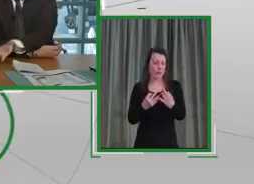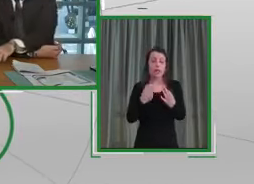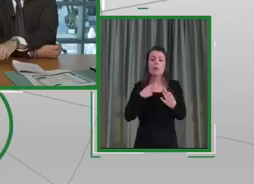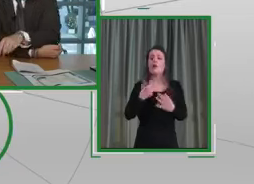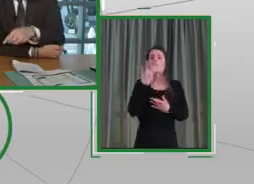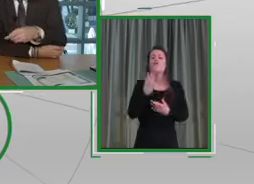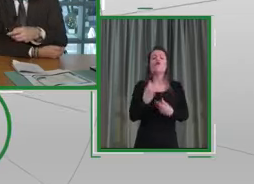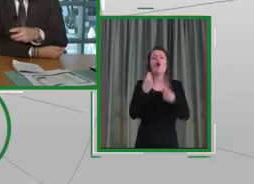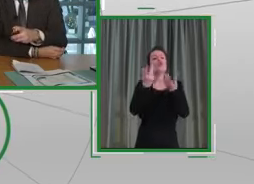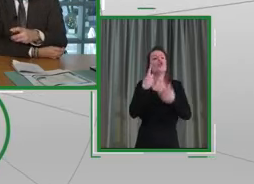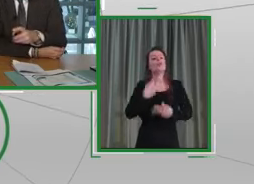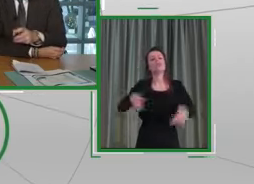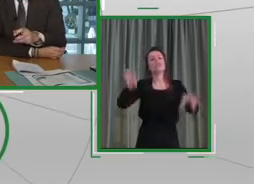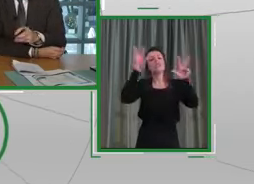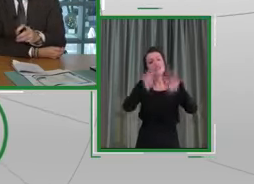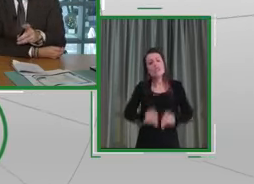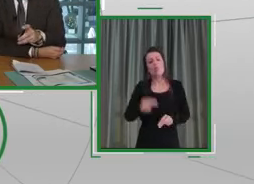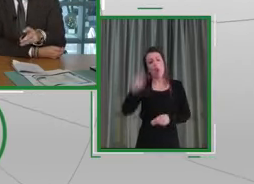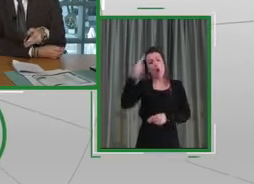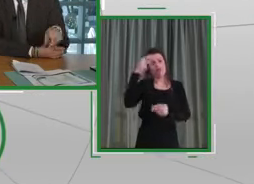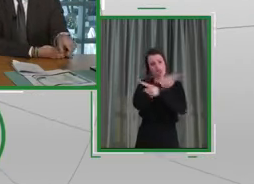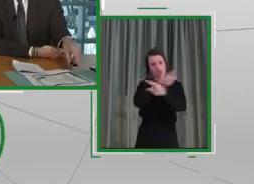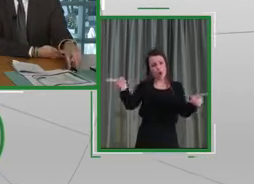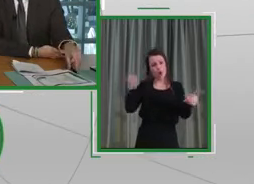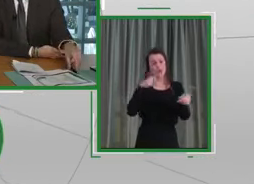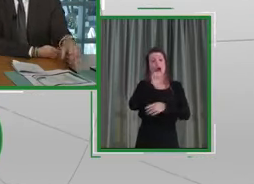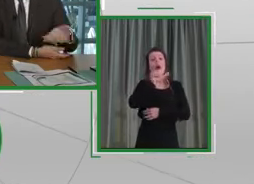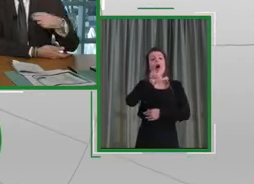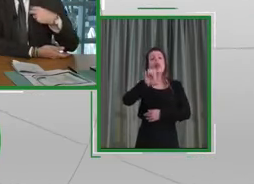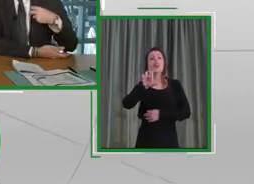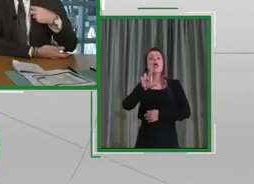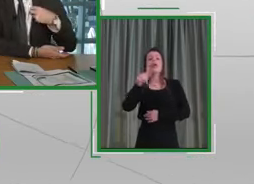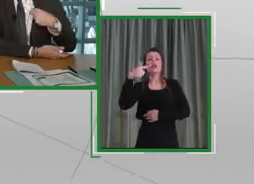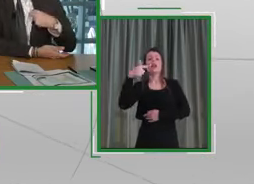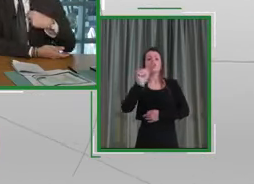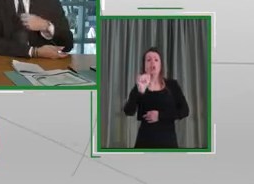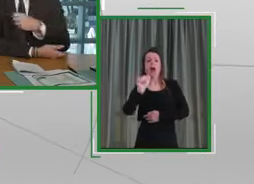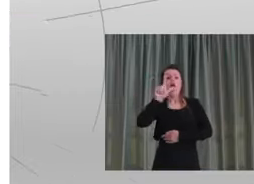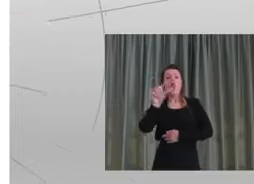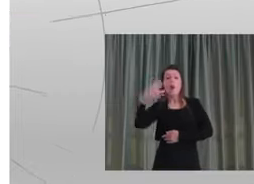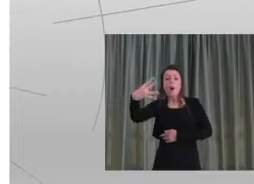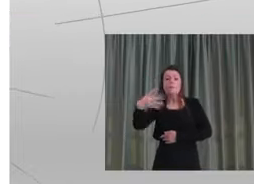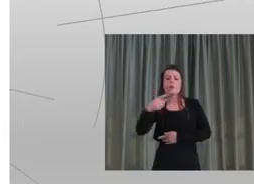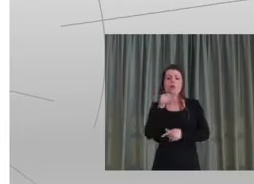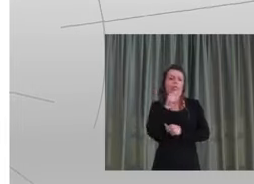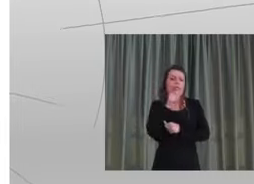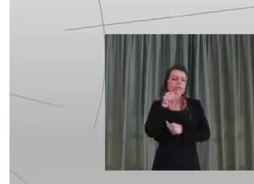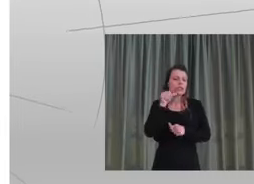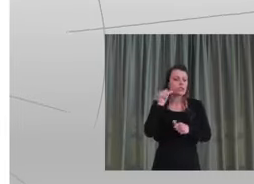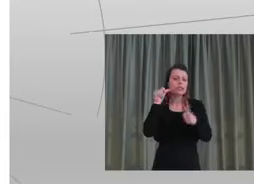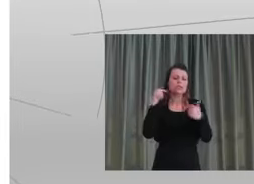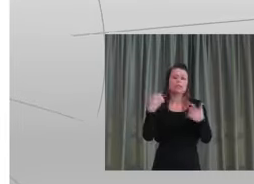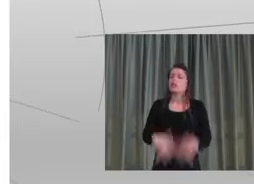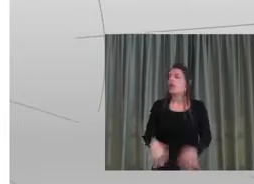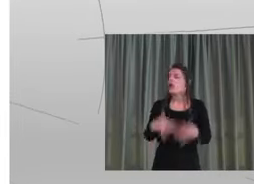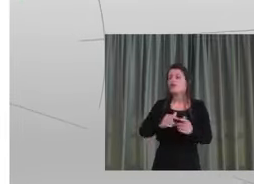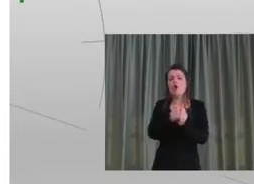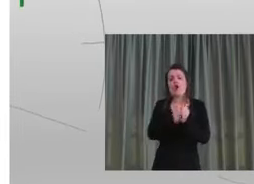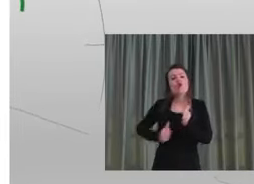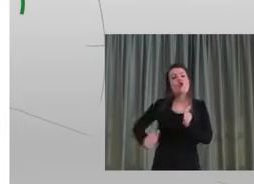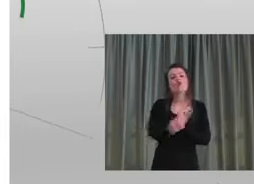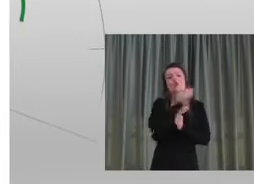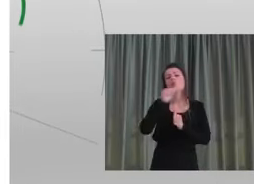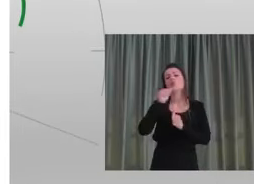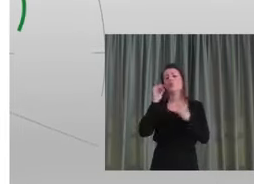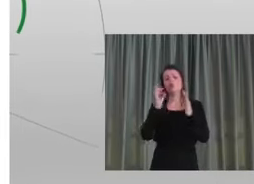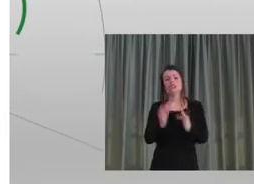importanza guardate tutti noi abbiamo bisogno di quello strumento per poter andare avanti per poter uscire dall'emergenza